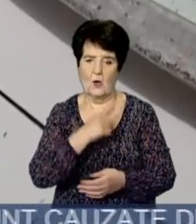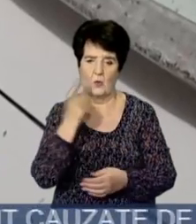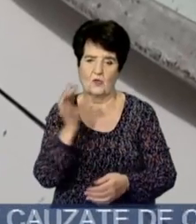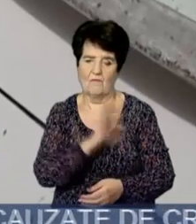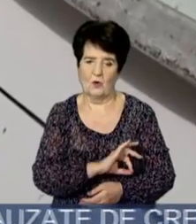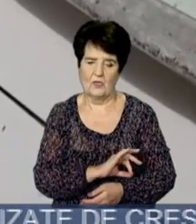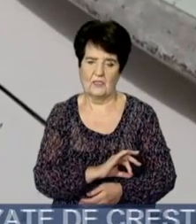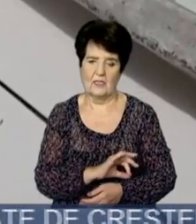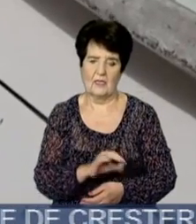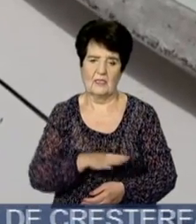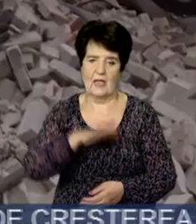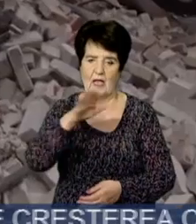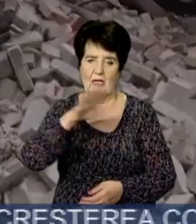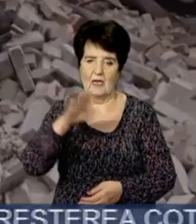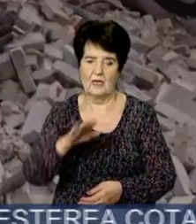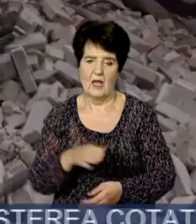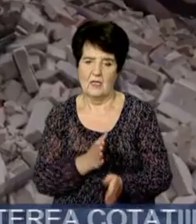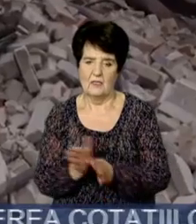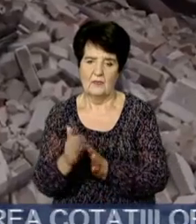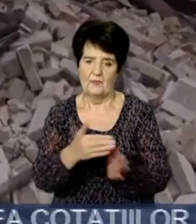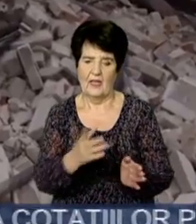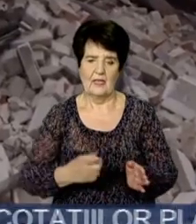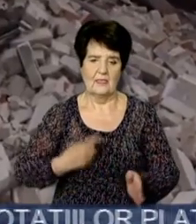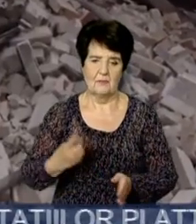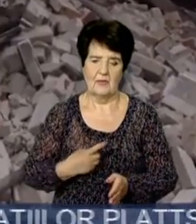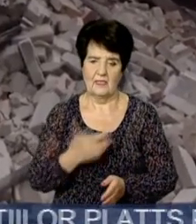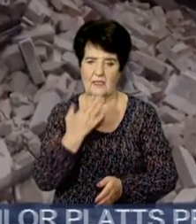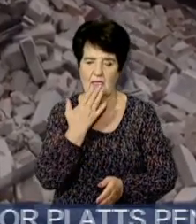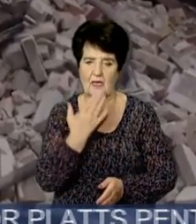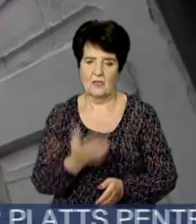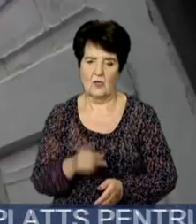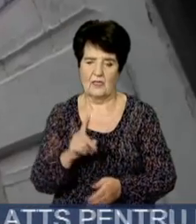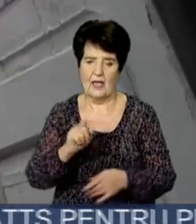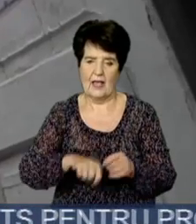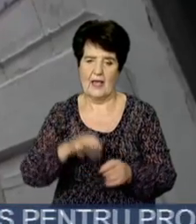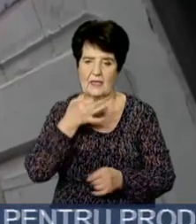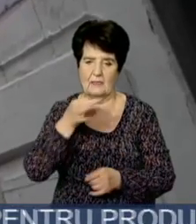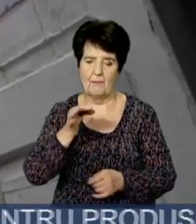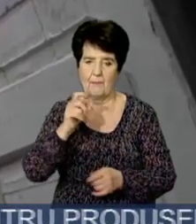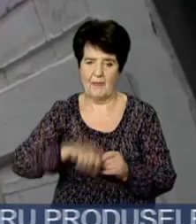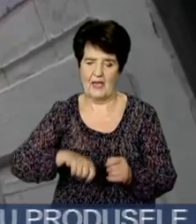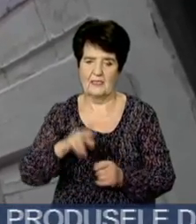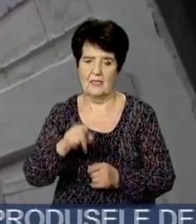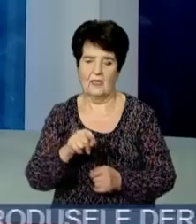folosesc tactici iraniene pentru a obstrucționa inspecțiile echipei internaționale de experți la Zaporojie.